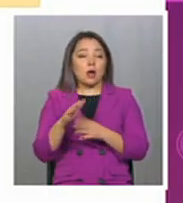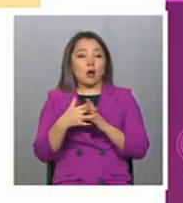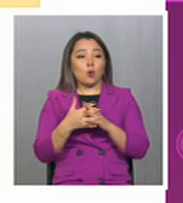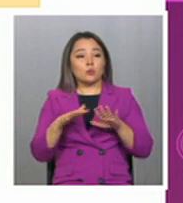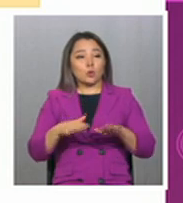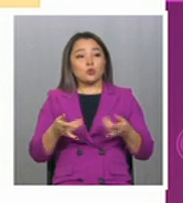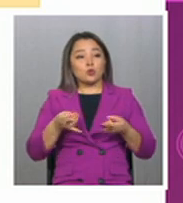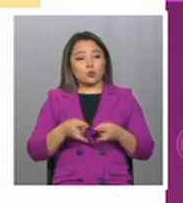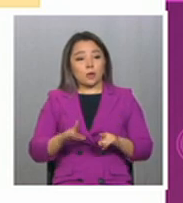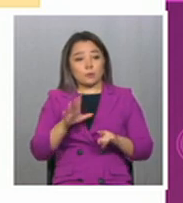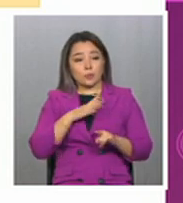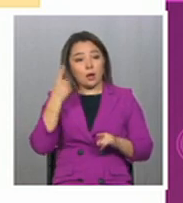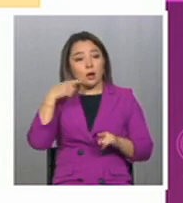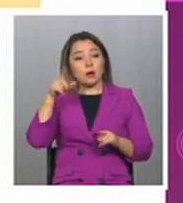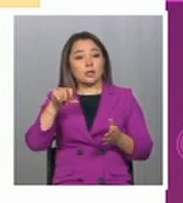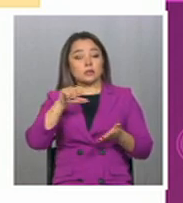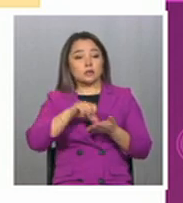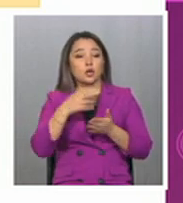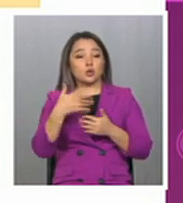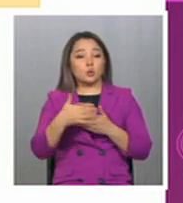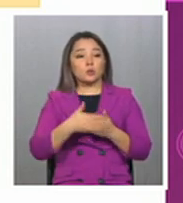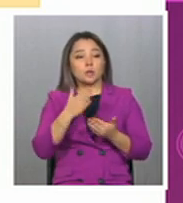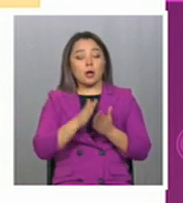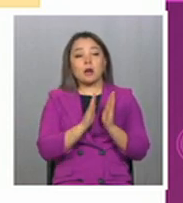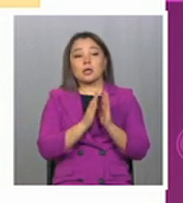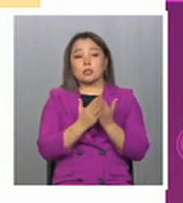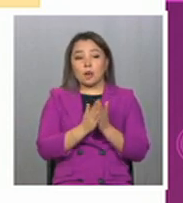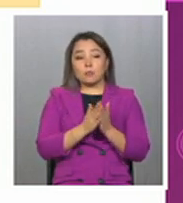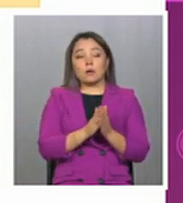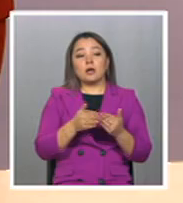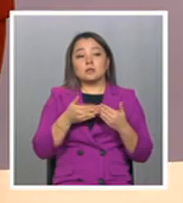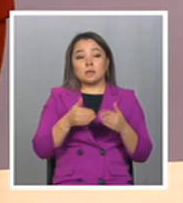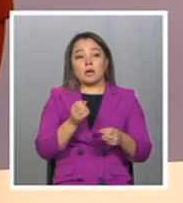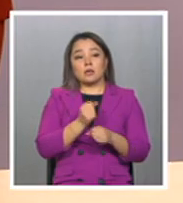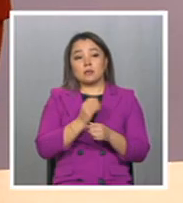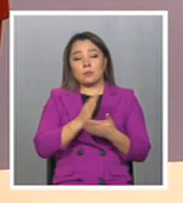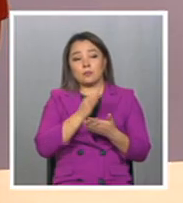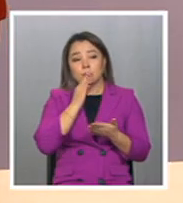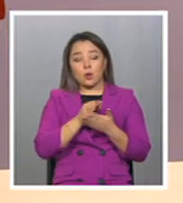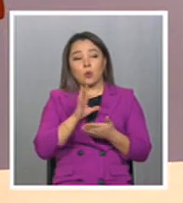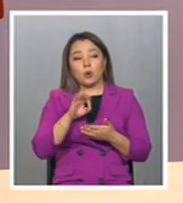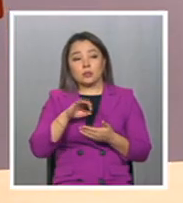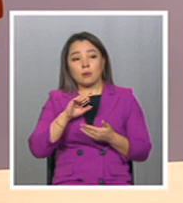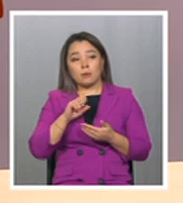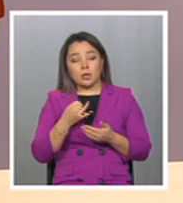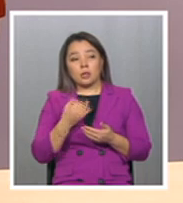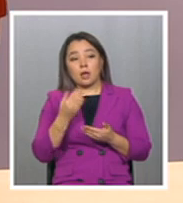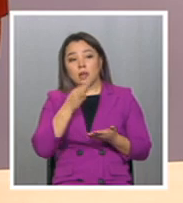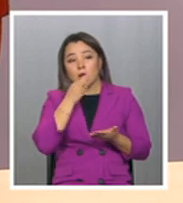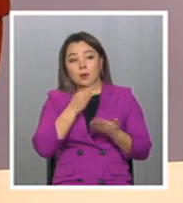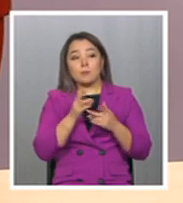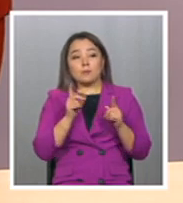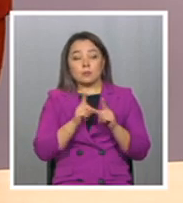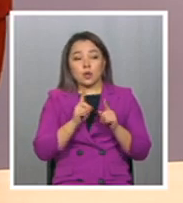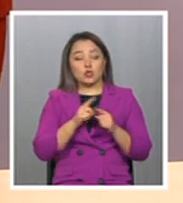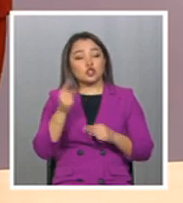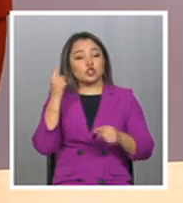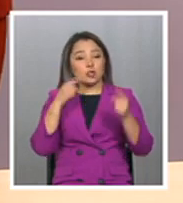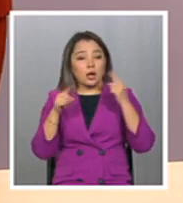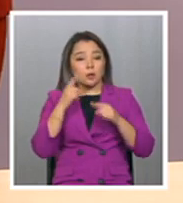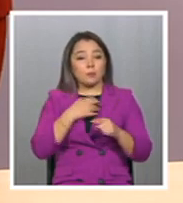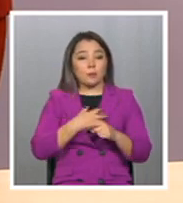келген. Ақынның 50-ге жуық кітабы жарық көрді. Өтебай Тұрманжановтың шығармалары